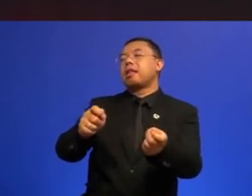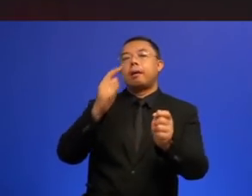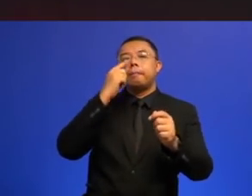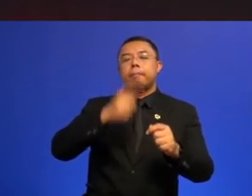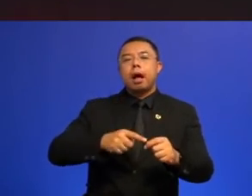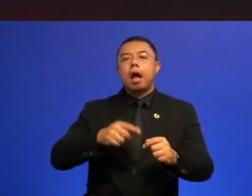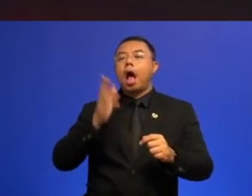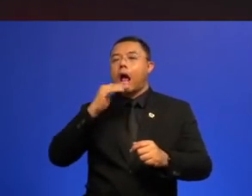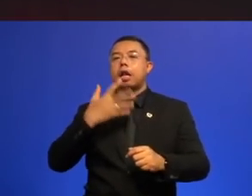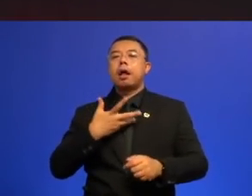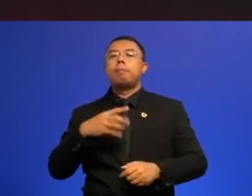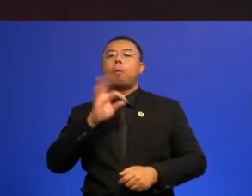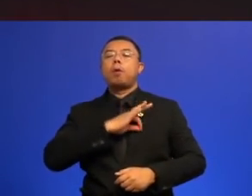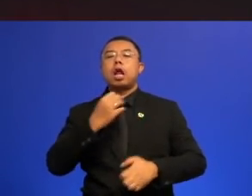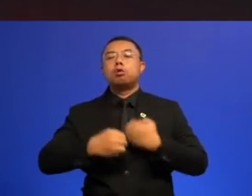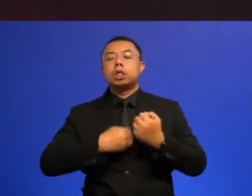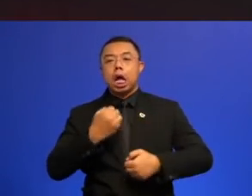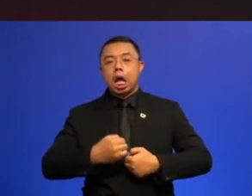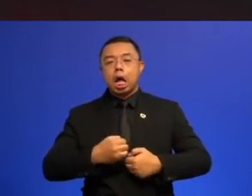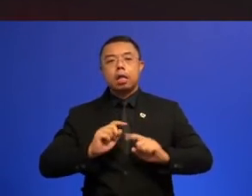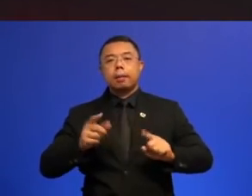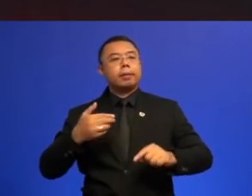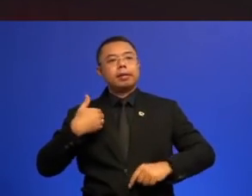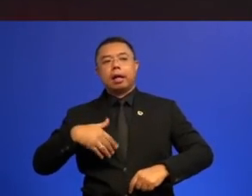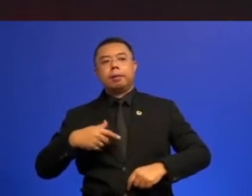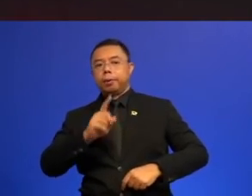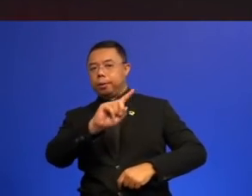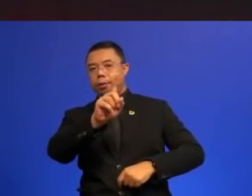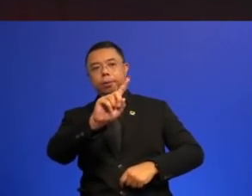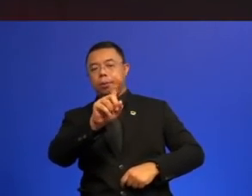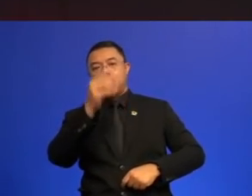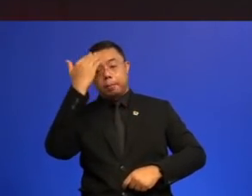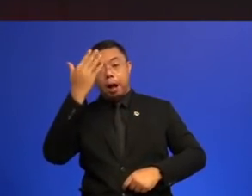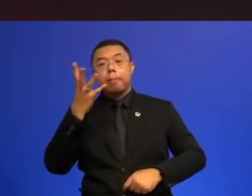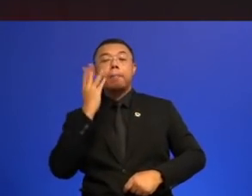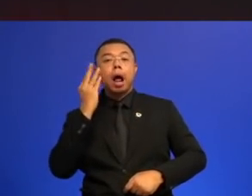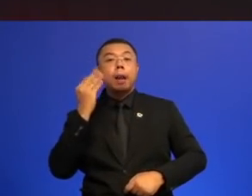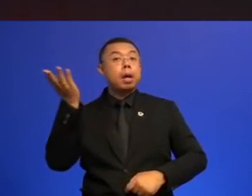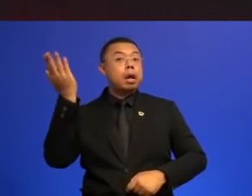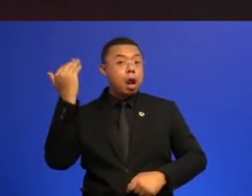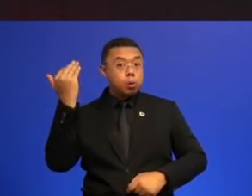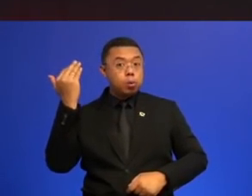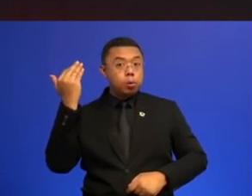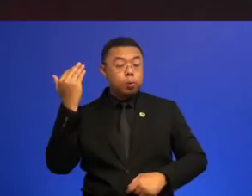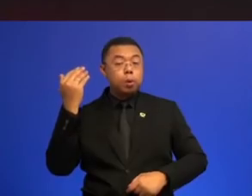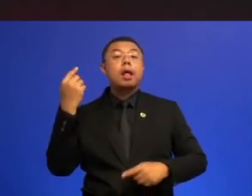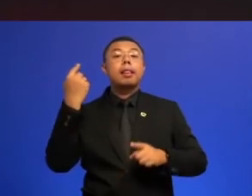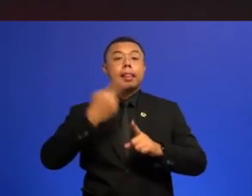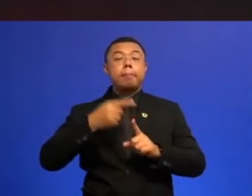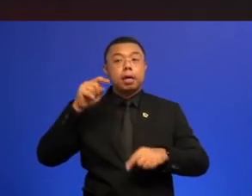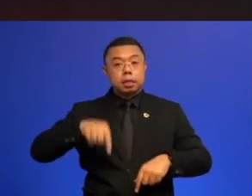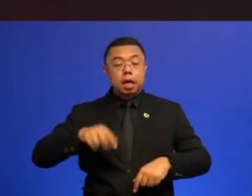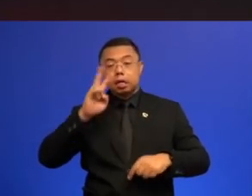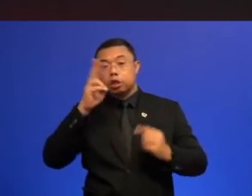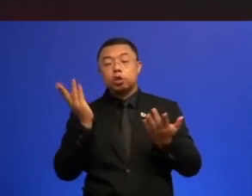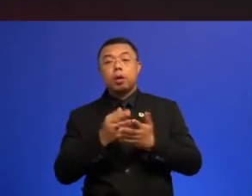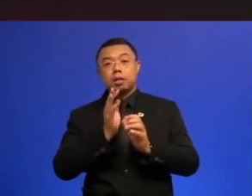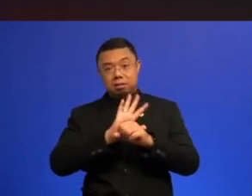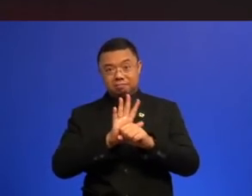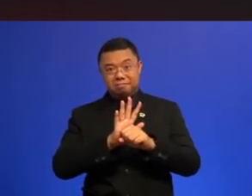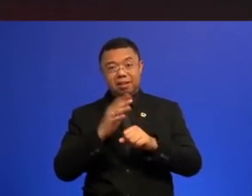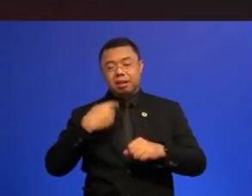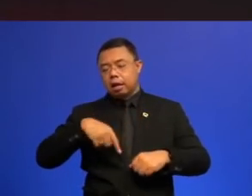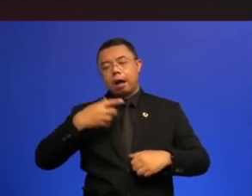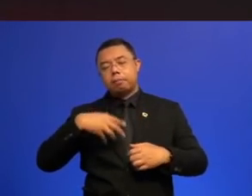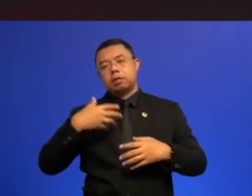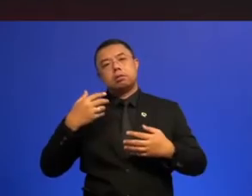dijaminkan di bank dengan alasan untuk modal usaha. Tetapi saya tidak memperbolehkan karena pengalaman yang lalu, apalagi sekarang kondisi pandemi ekonomi